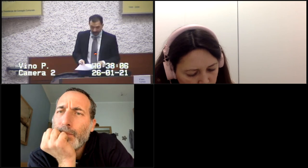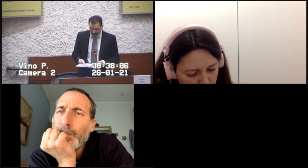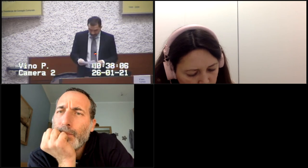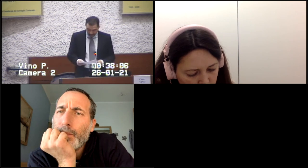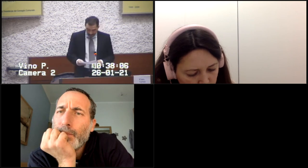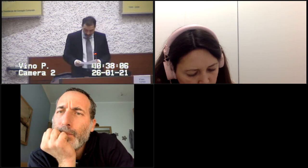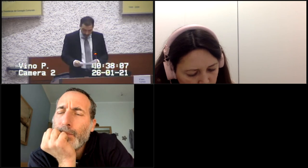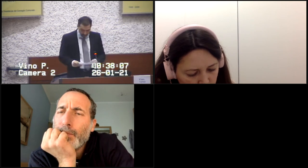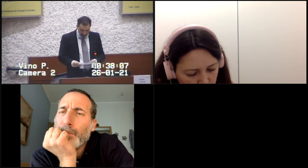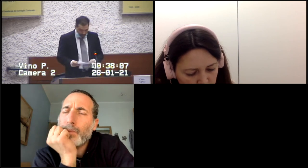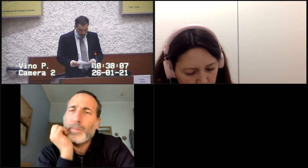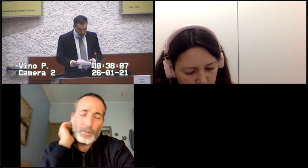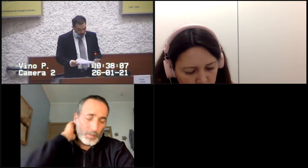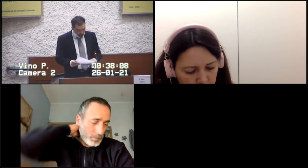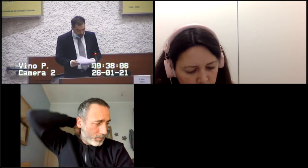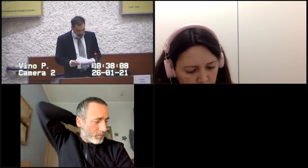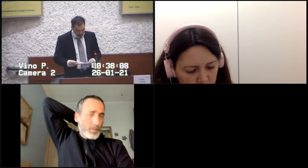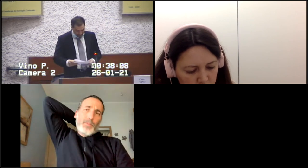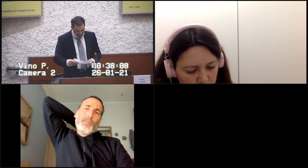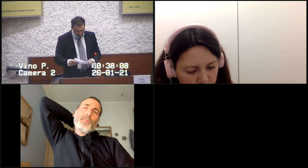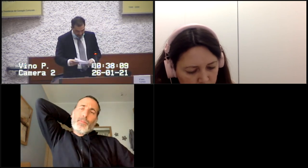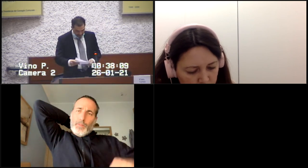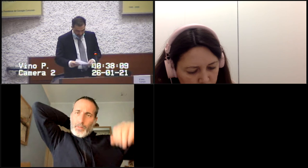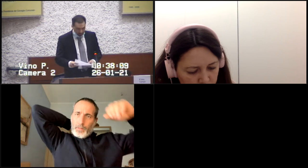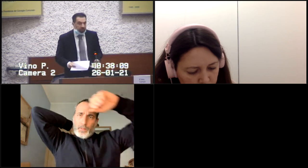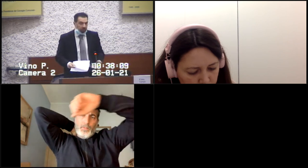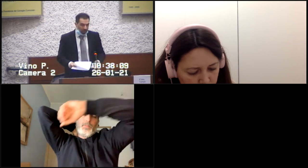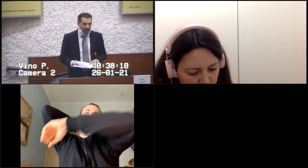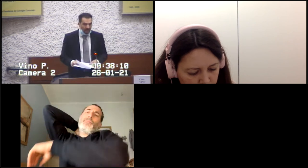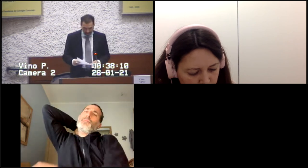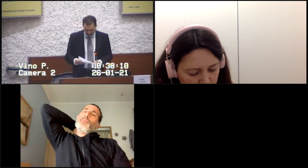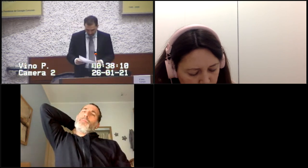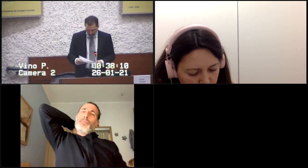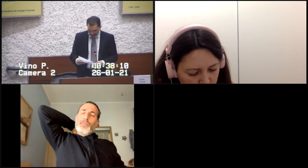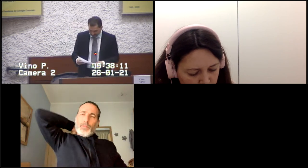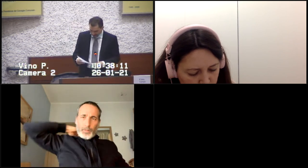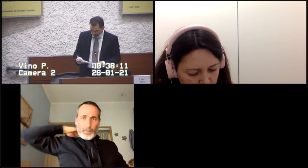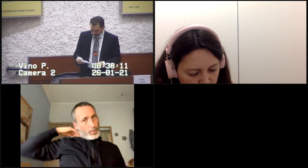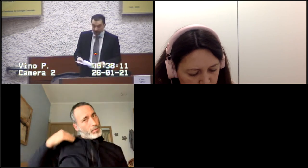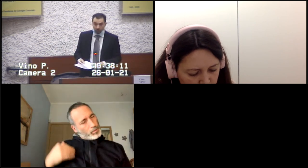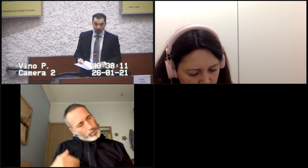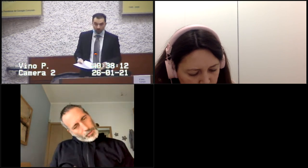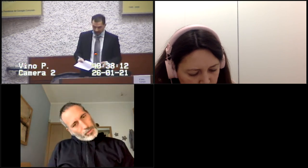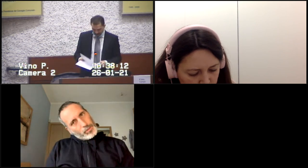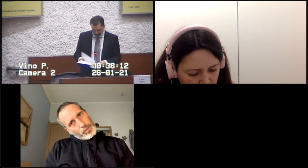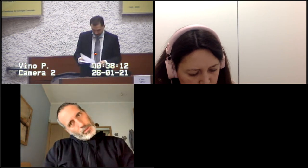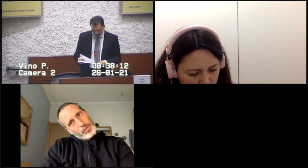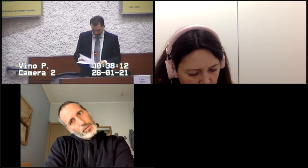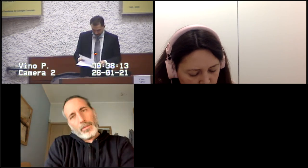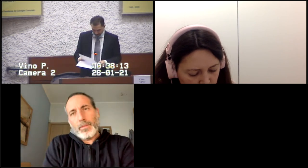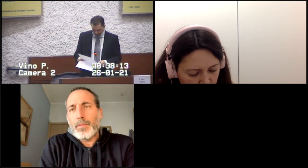totale discriminazione verso mozioni presentate dalla minoranza che giacciono da